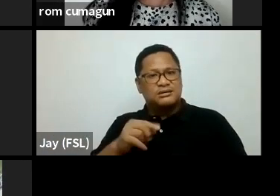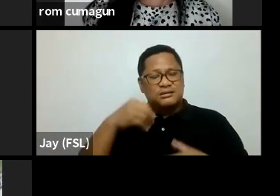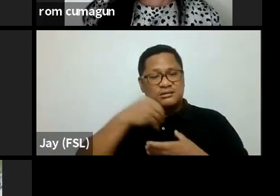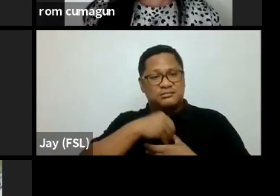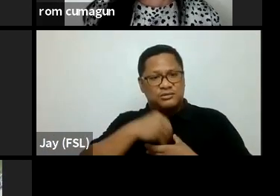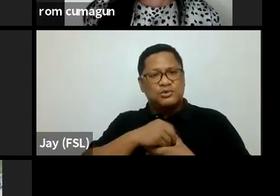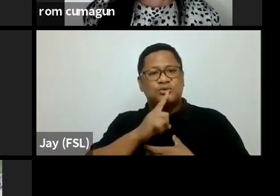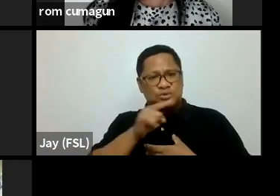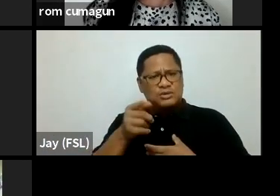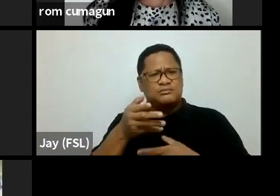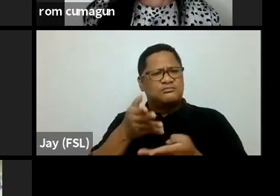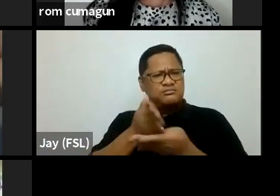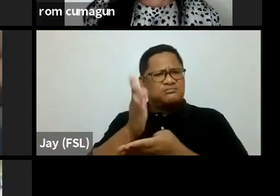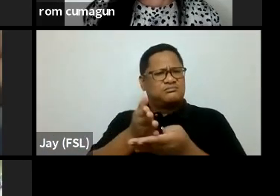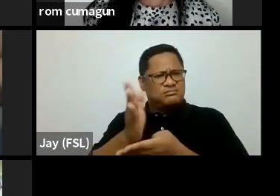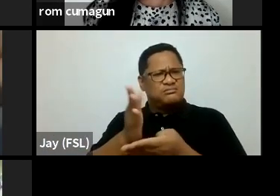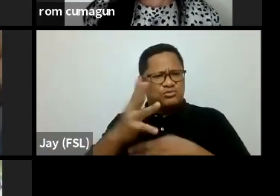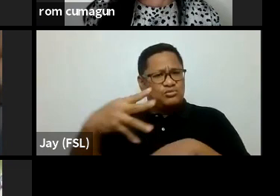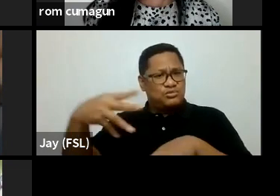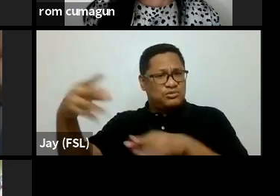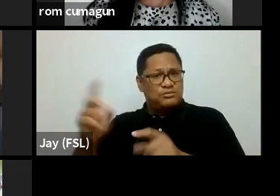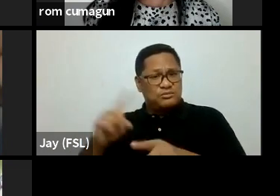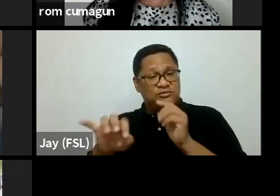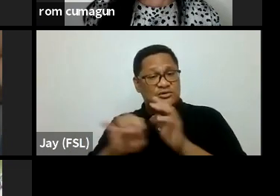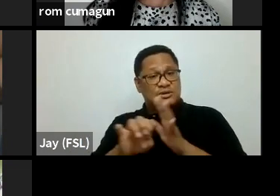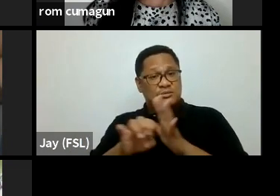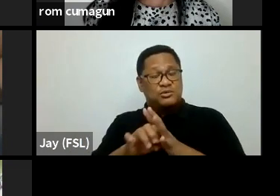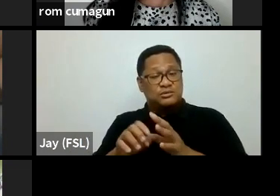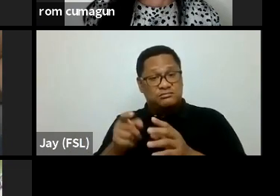okay siyang umalis. Pero pag umalis na siya,